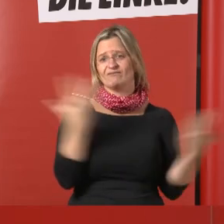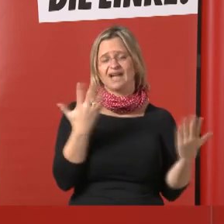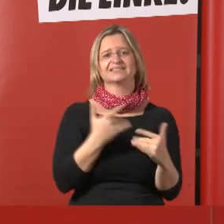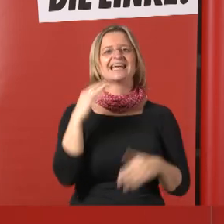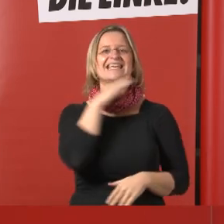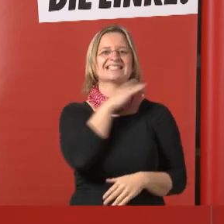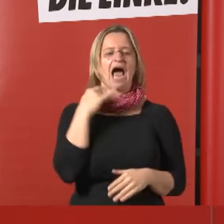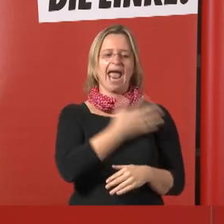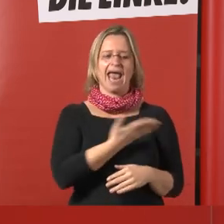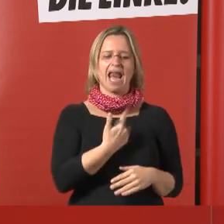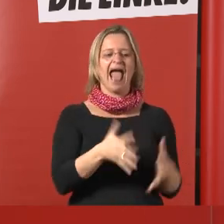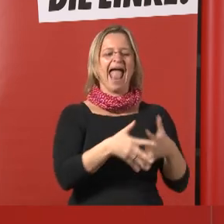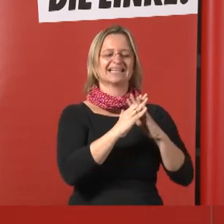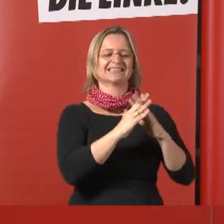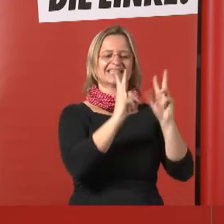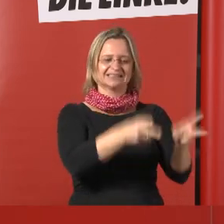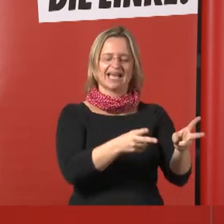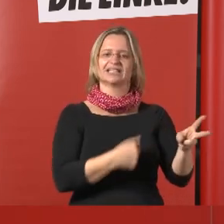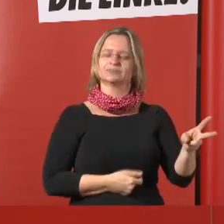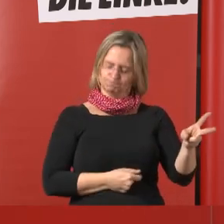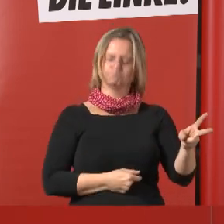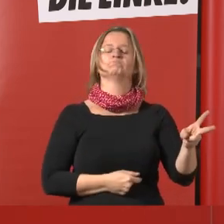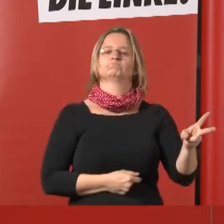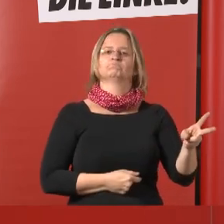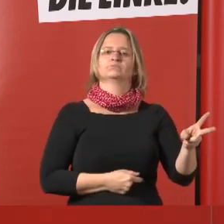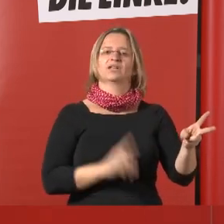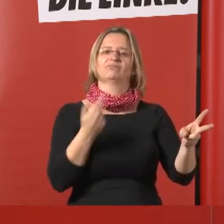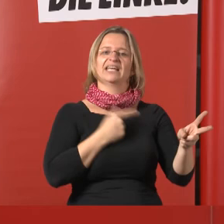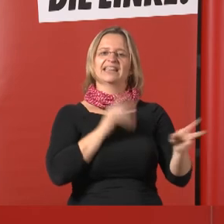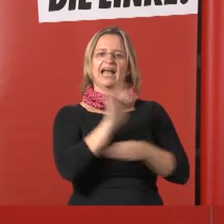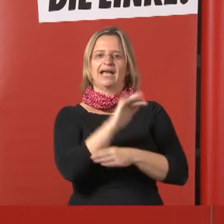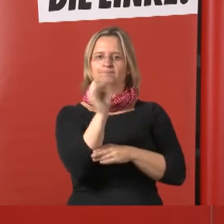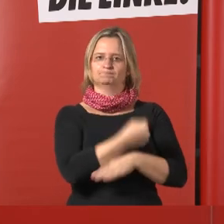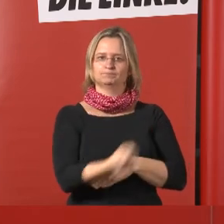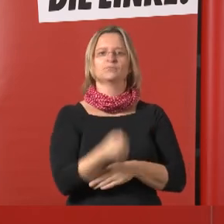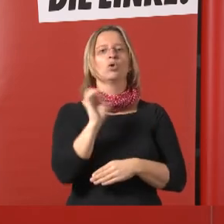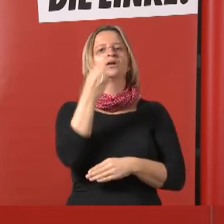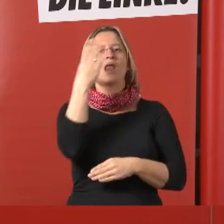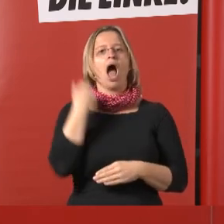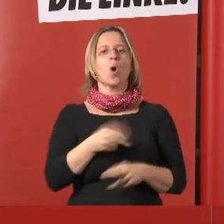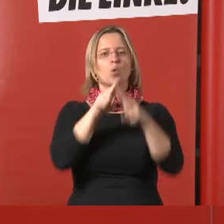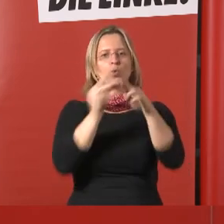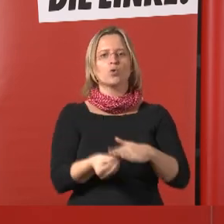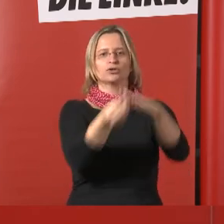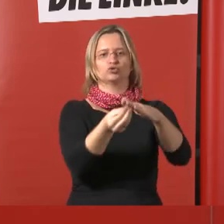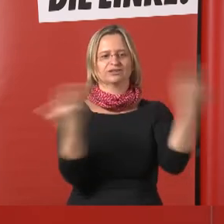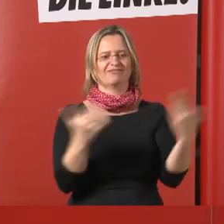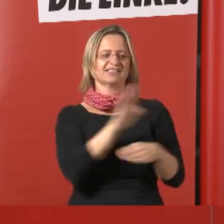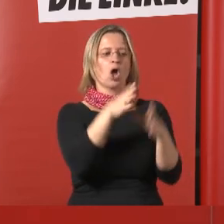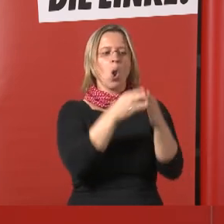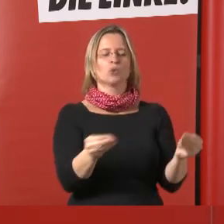Und dazu gehört für uns, dass das Existenzrecht Israel unanzweifelbar ist und dass wir uns für eine